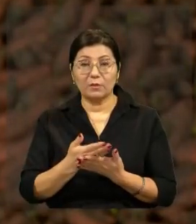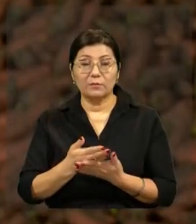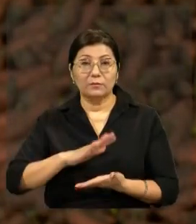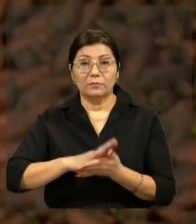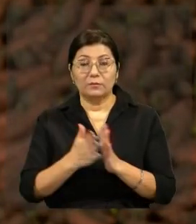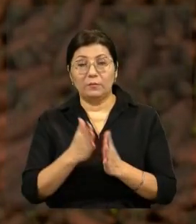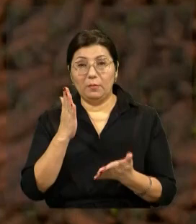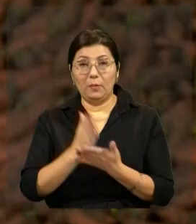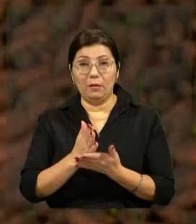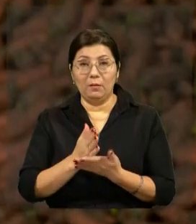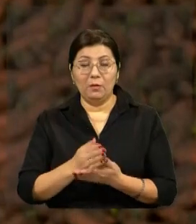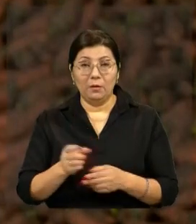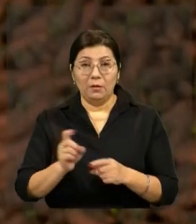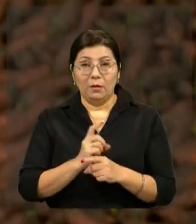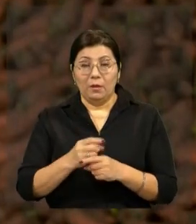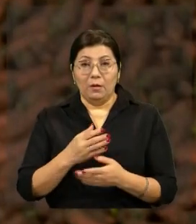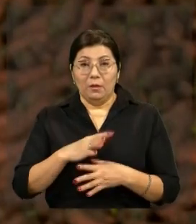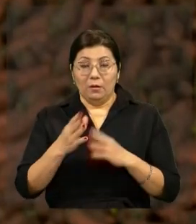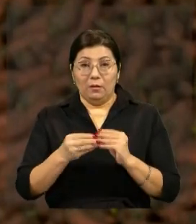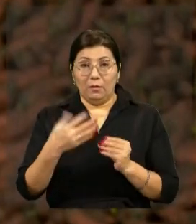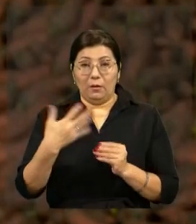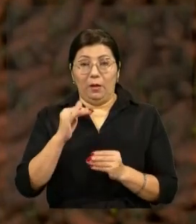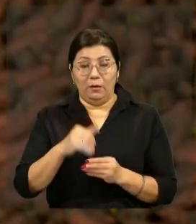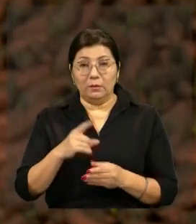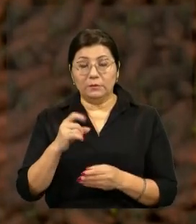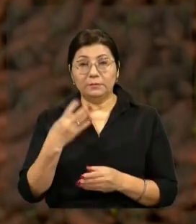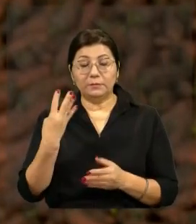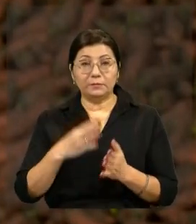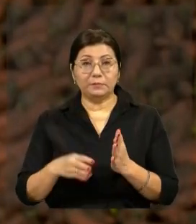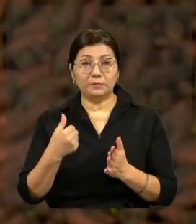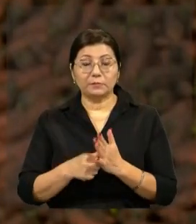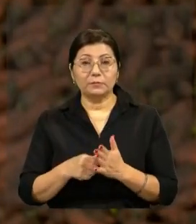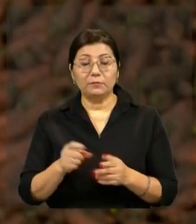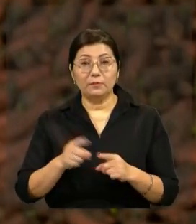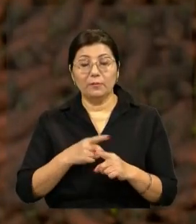законтрактовались. Картофель в общем объеме 5196, морковки